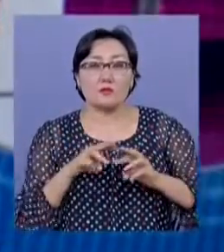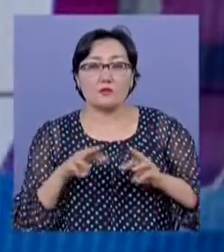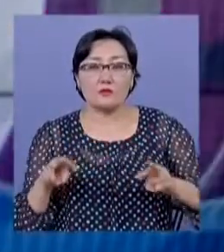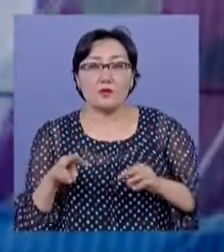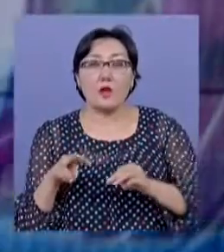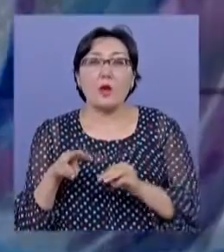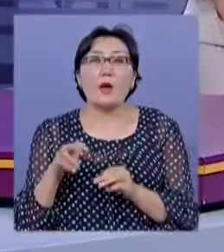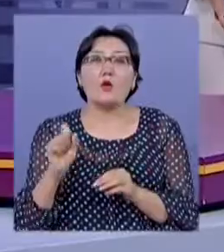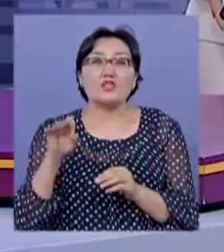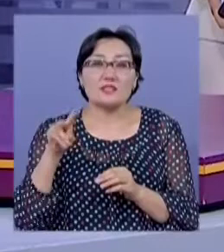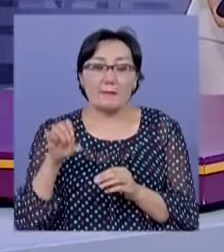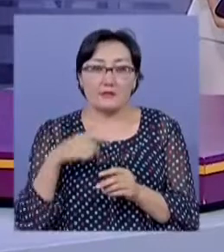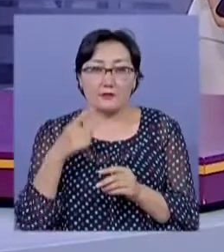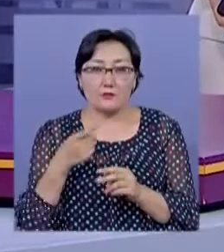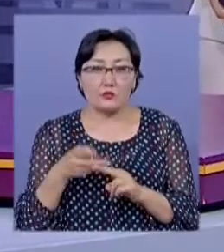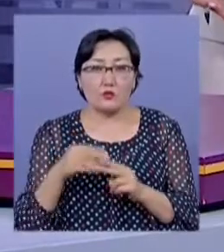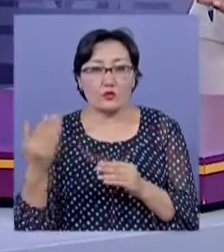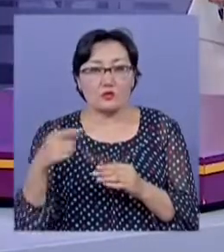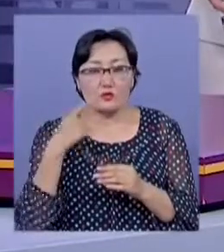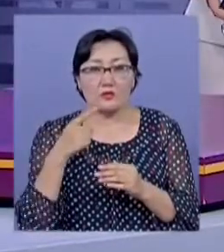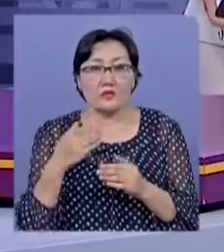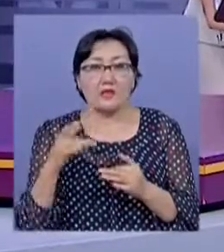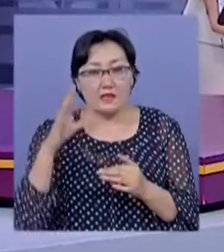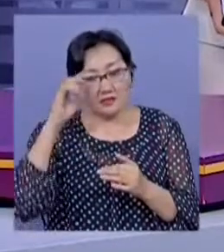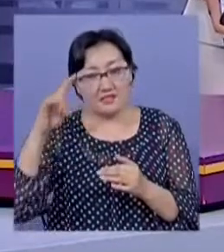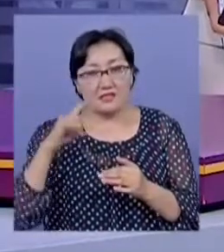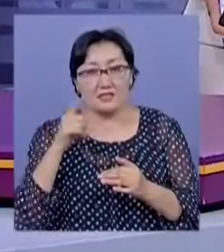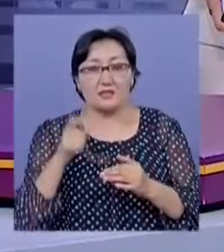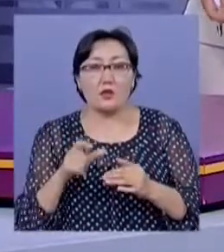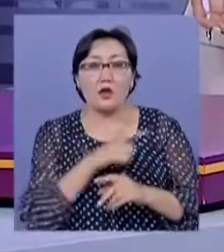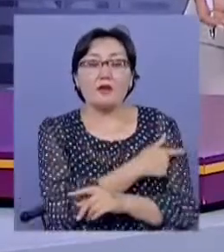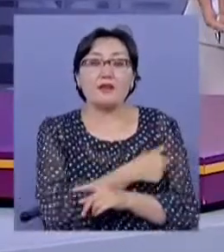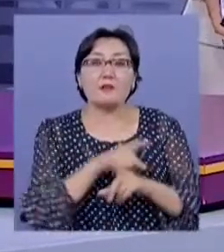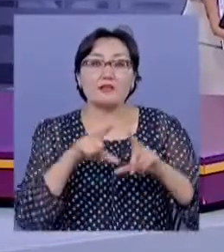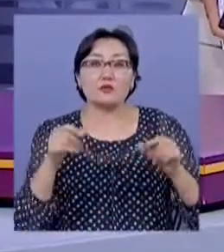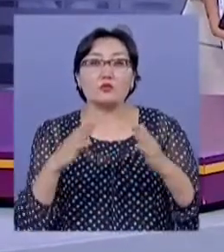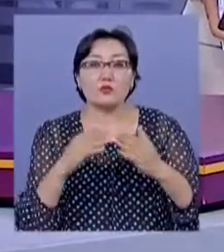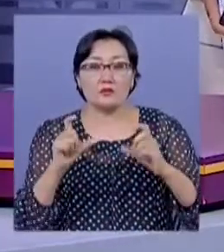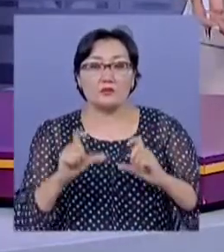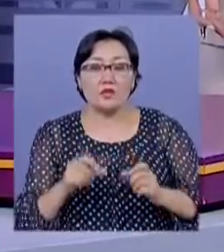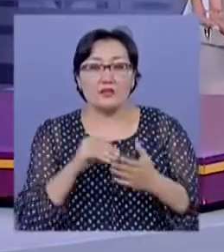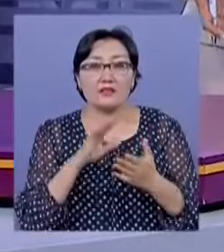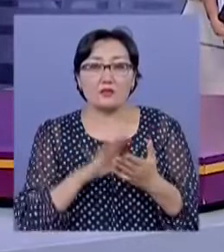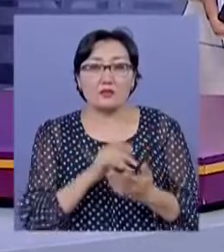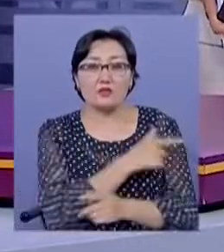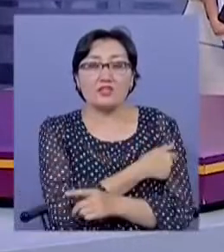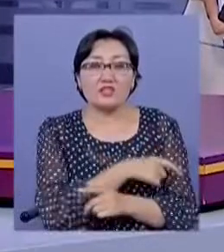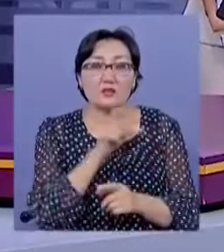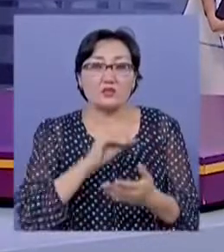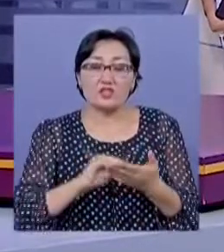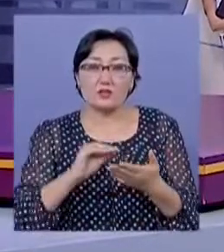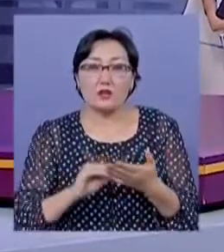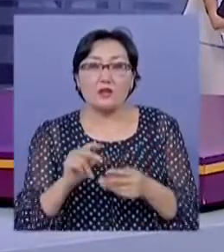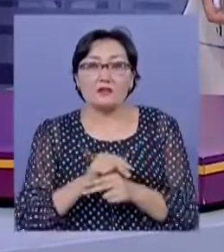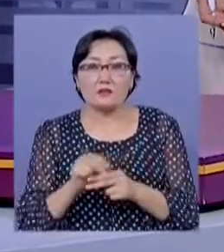Олжас Әбішев берді. Оның сөзінше, енді қазақстандықтар емханаға үйден шықпай жатып тіркелу, дәрігерге жазылу, ем-домы